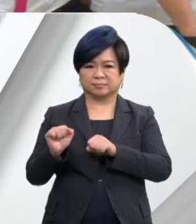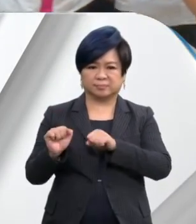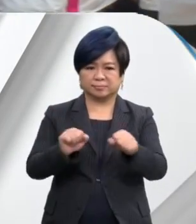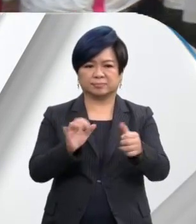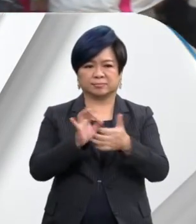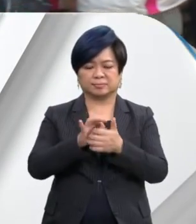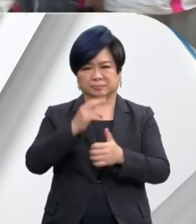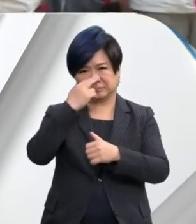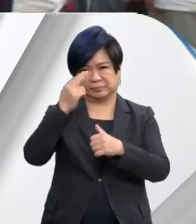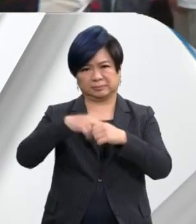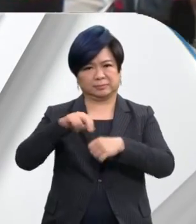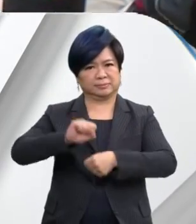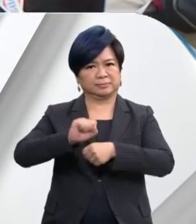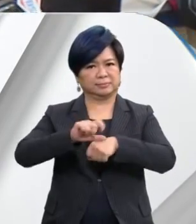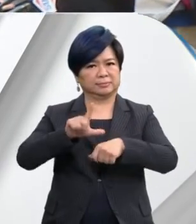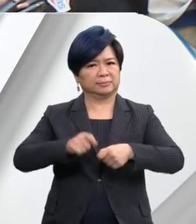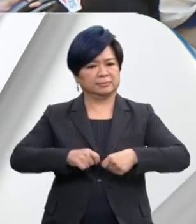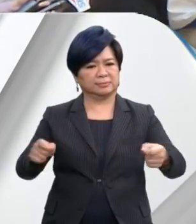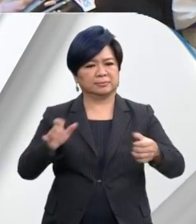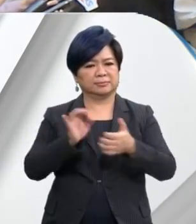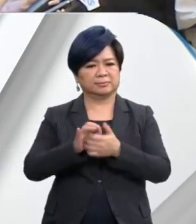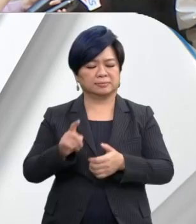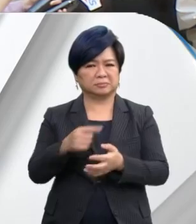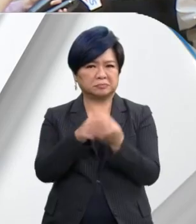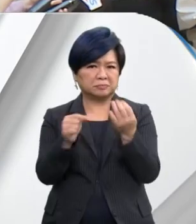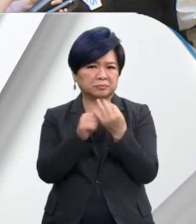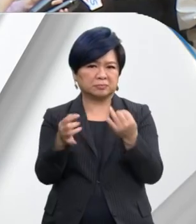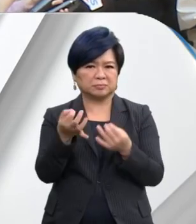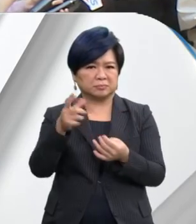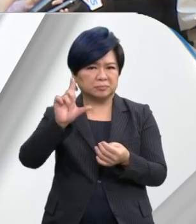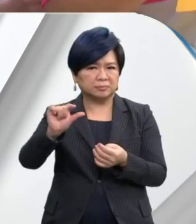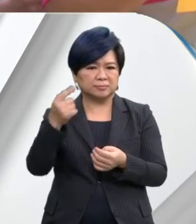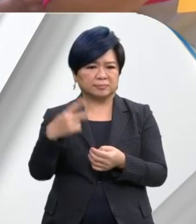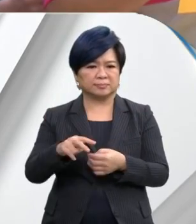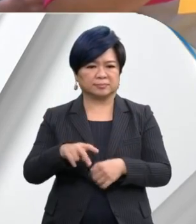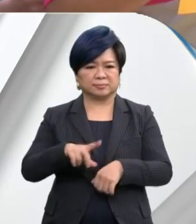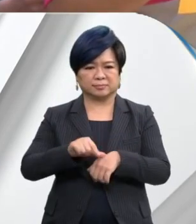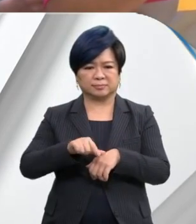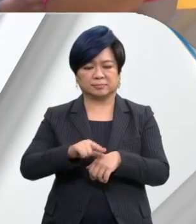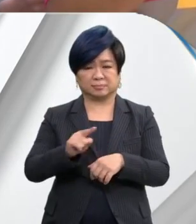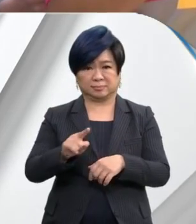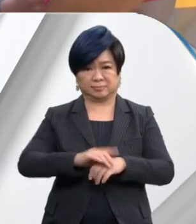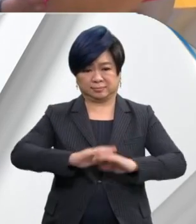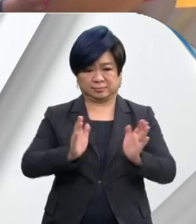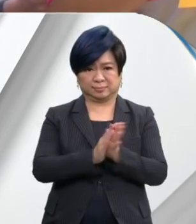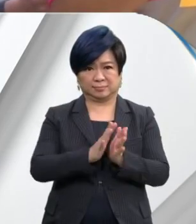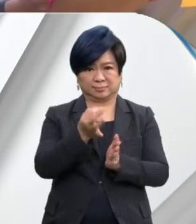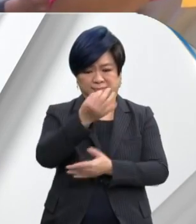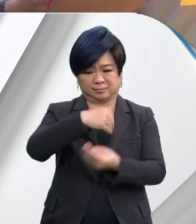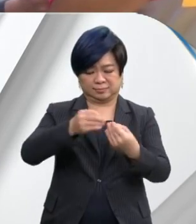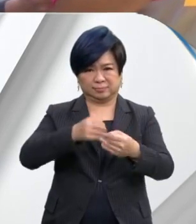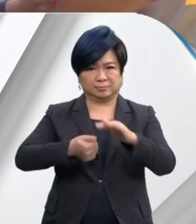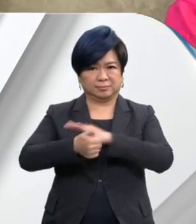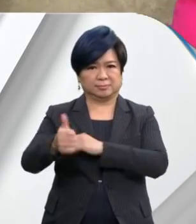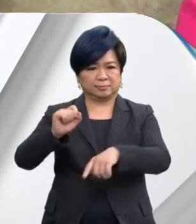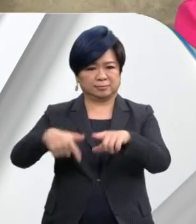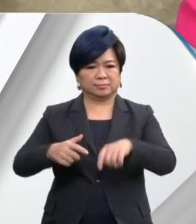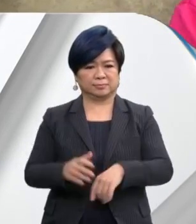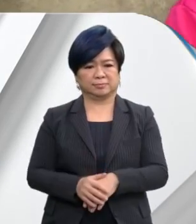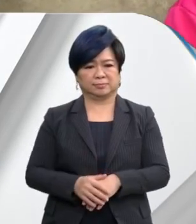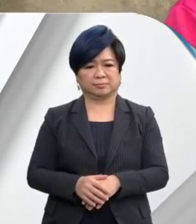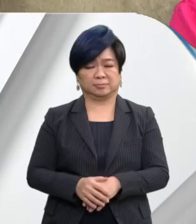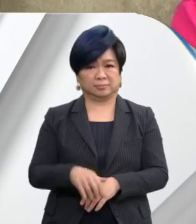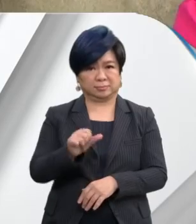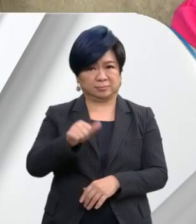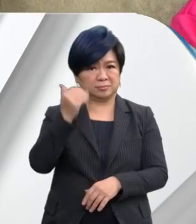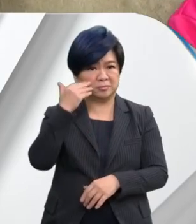时间，减少主分担，业绩没动手，因为签时间捞收到的钱回转公司， 超过五千就会停班。这样，我们送餐有时